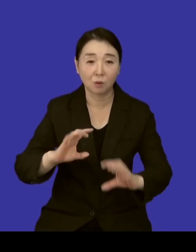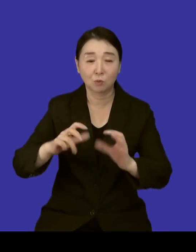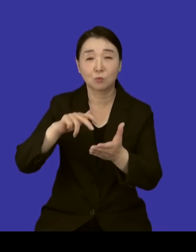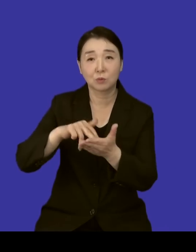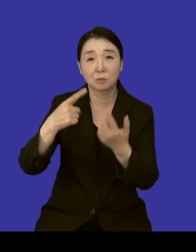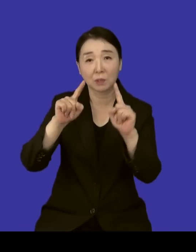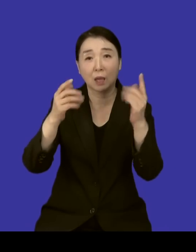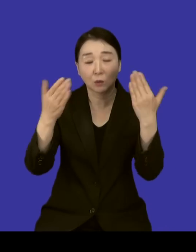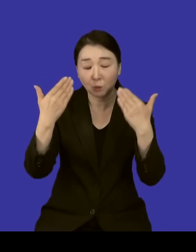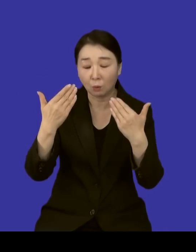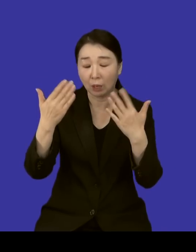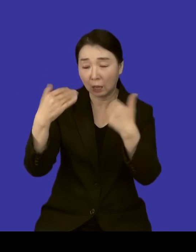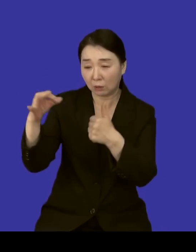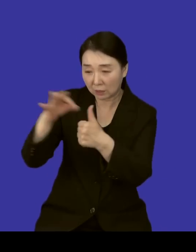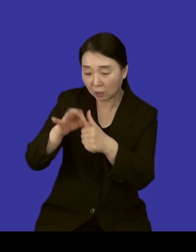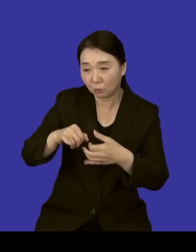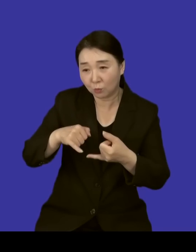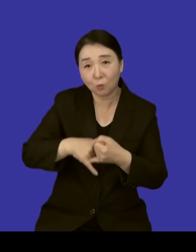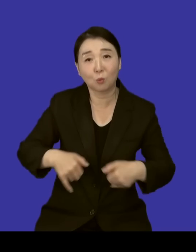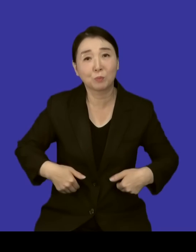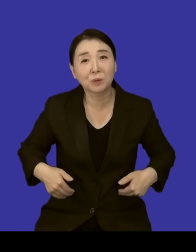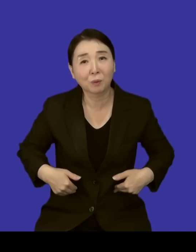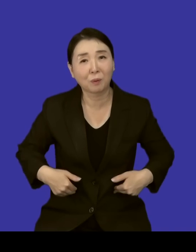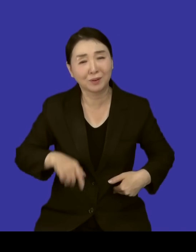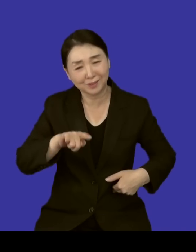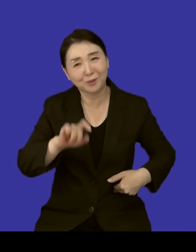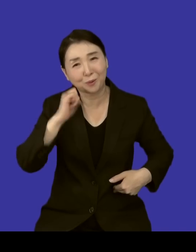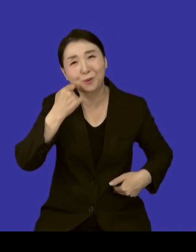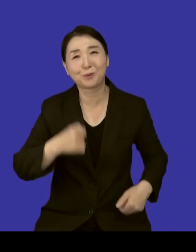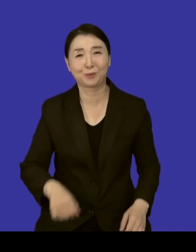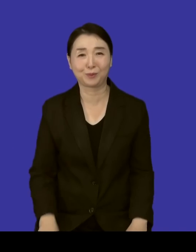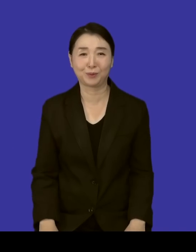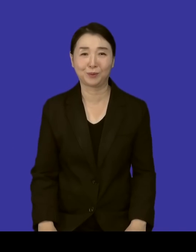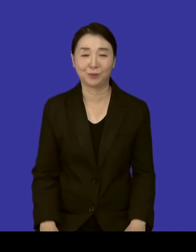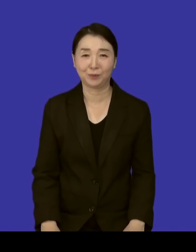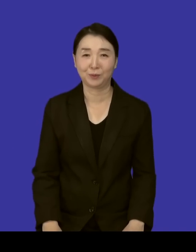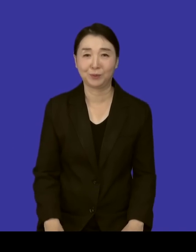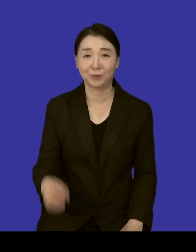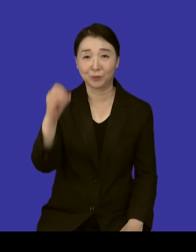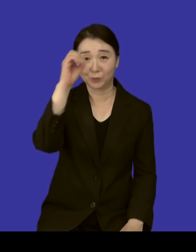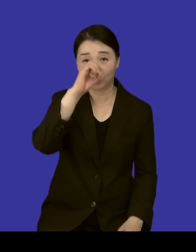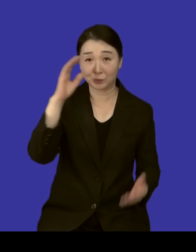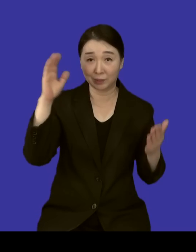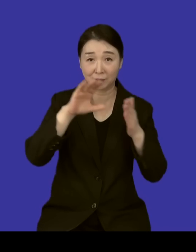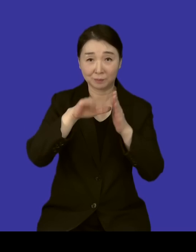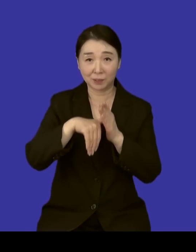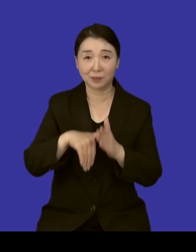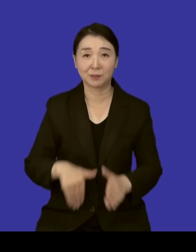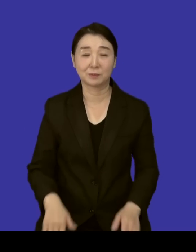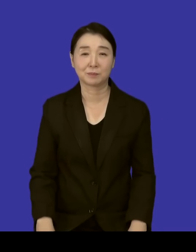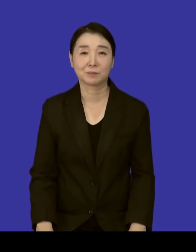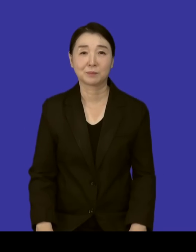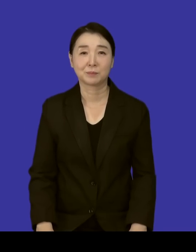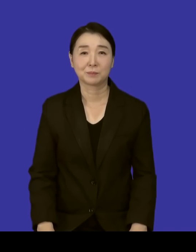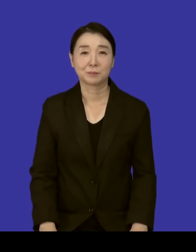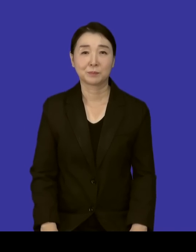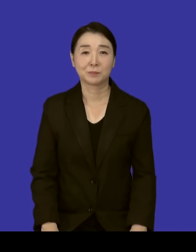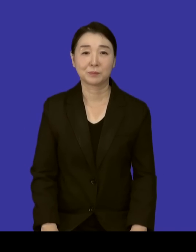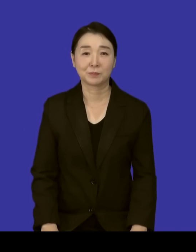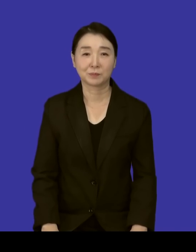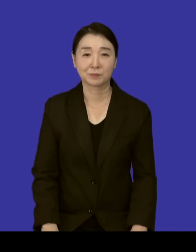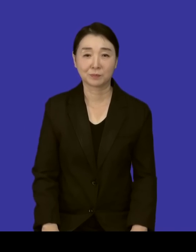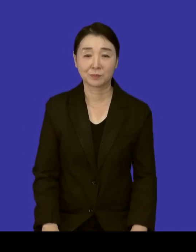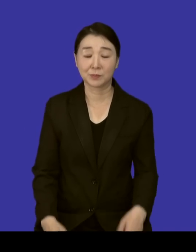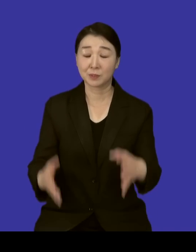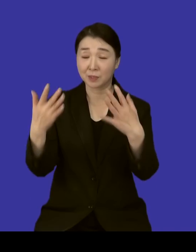집 이름이에요. 그렇죠, 그렇죠. 그리고 이제 고등학교 때도 이제 뭐